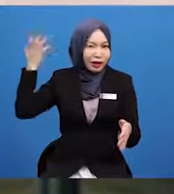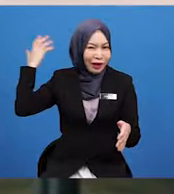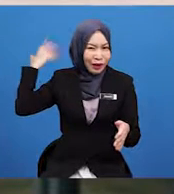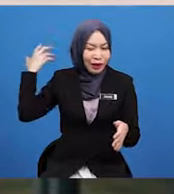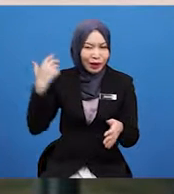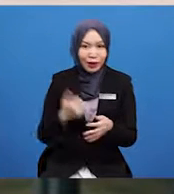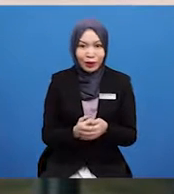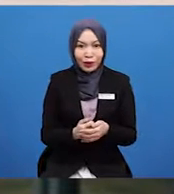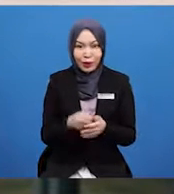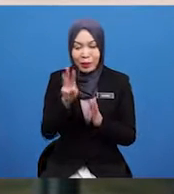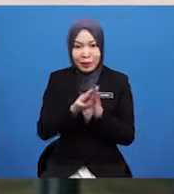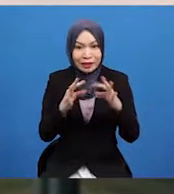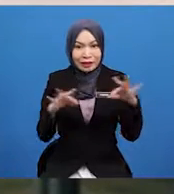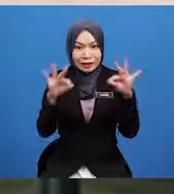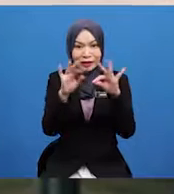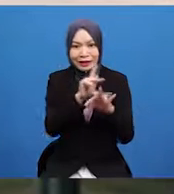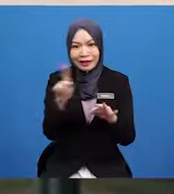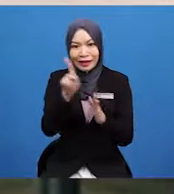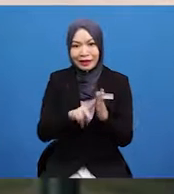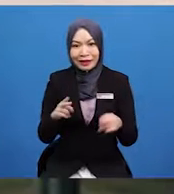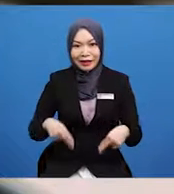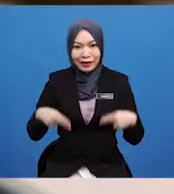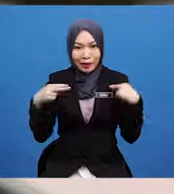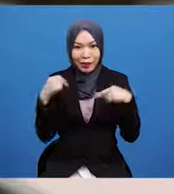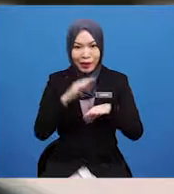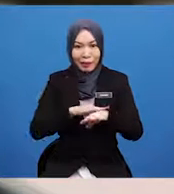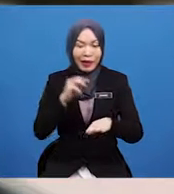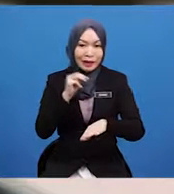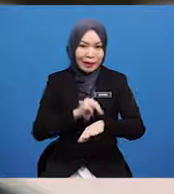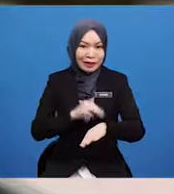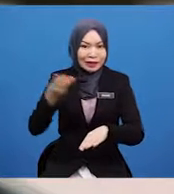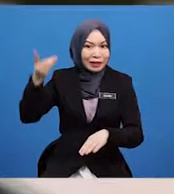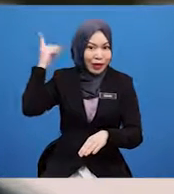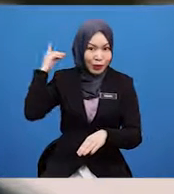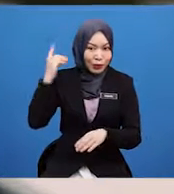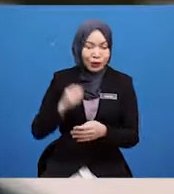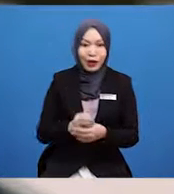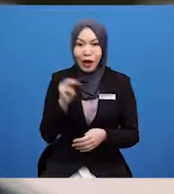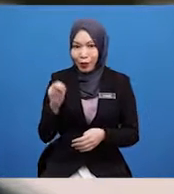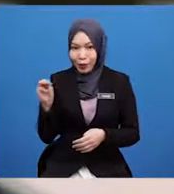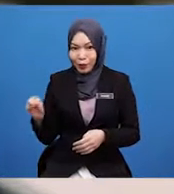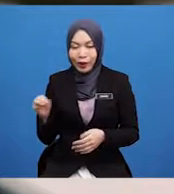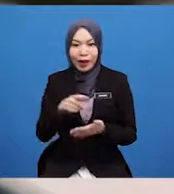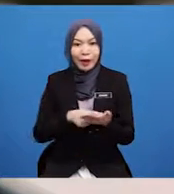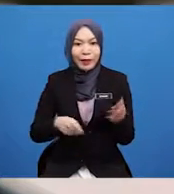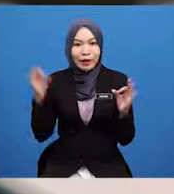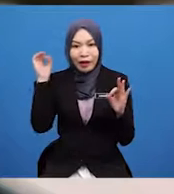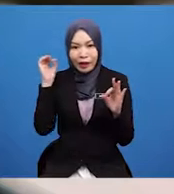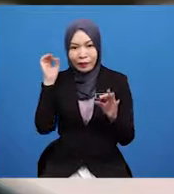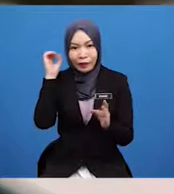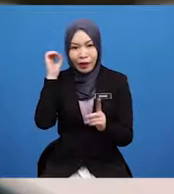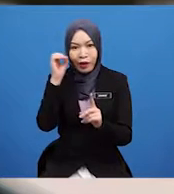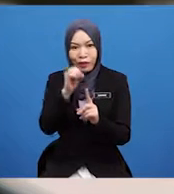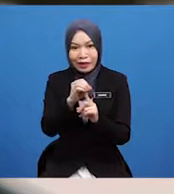menceritakan kehidupan pada zaman dahulu murid-murid Apakah objektif pembelajaran yang